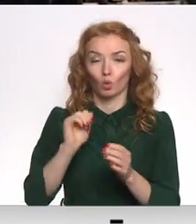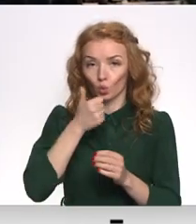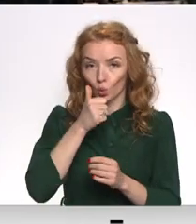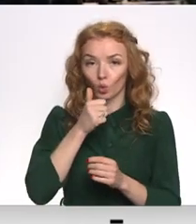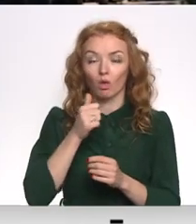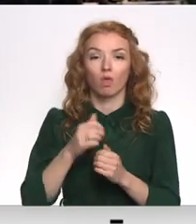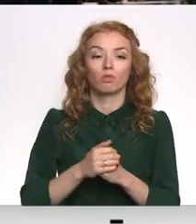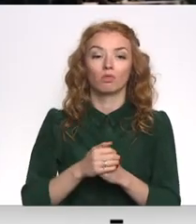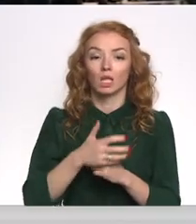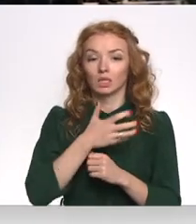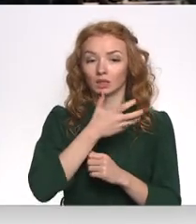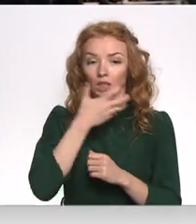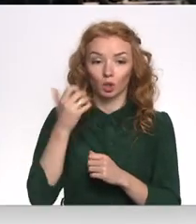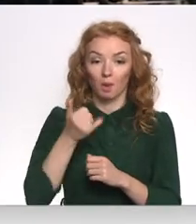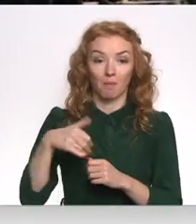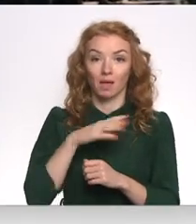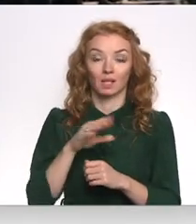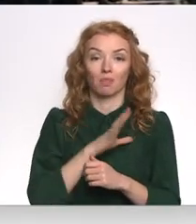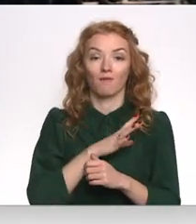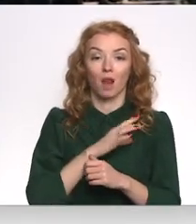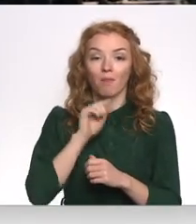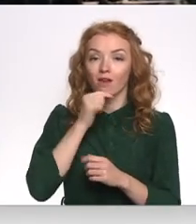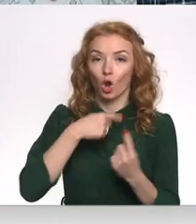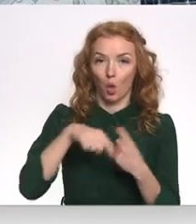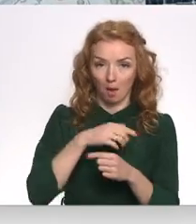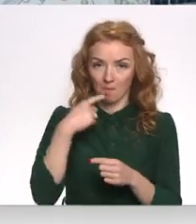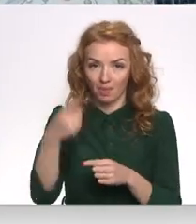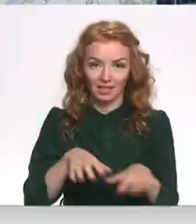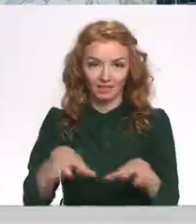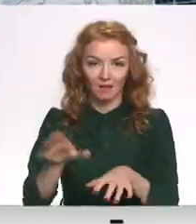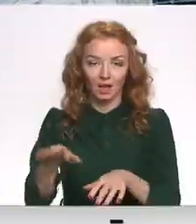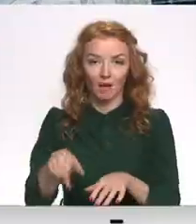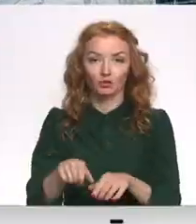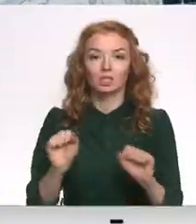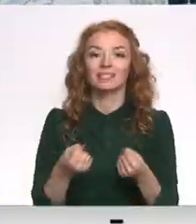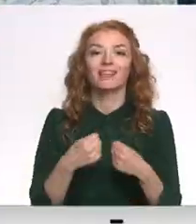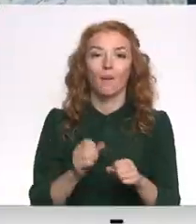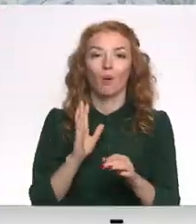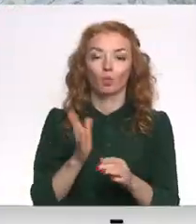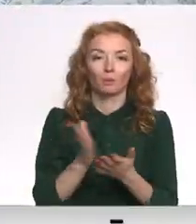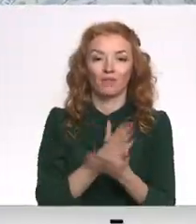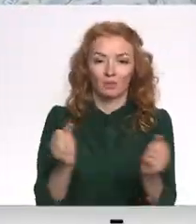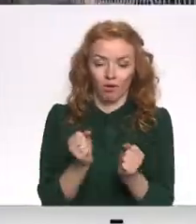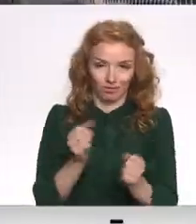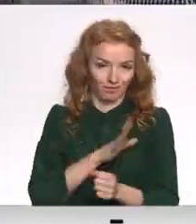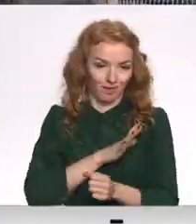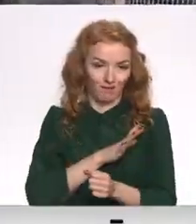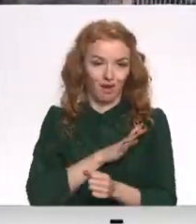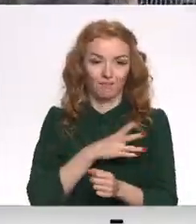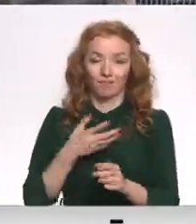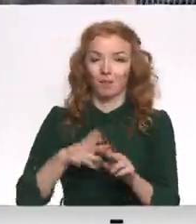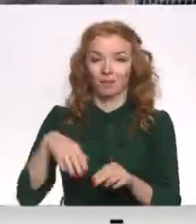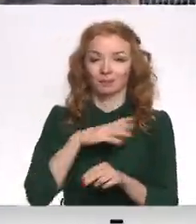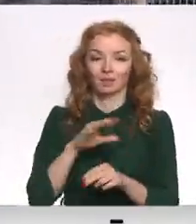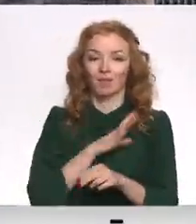gan siltumu, ja mēs nevaram iekonomēt, pateikt dzīvniekiem, ka nu, šī ziema, diemžēl, jums būs pavisam augsta, mēs